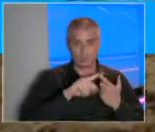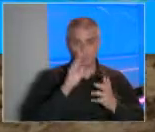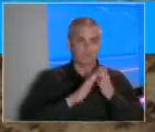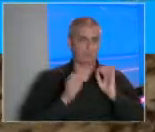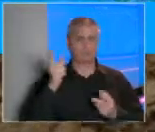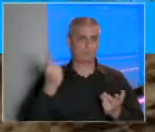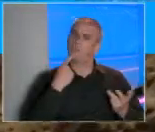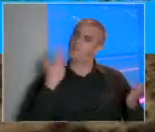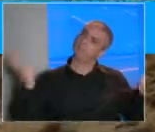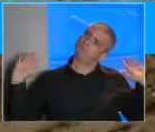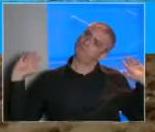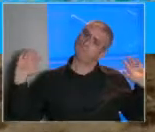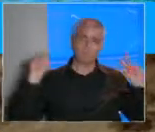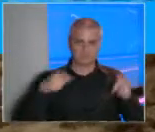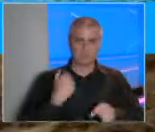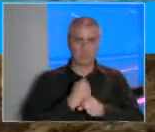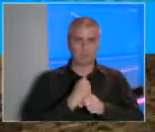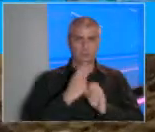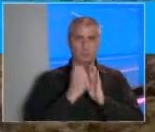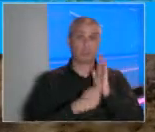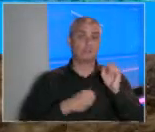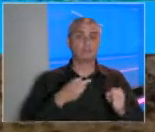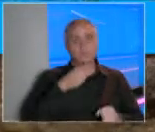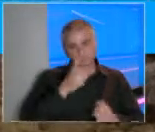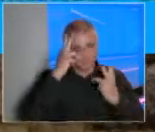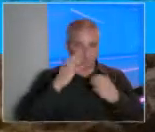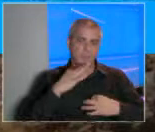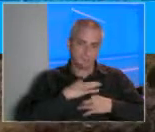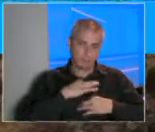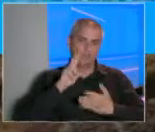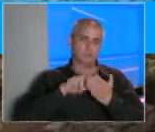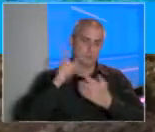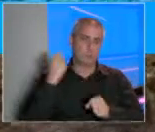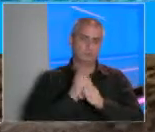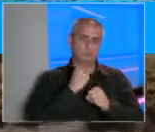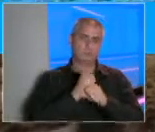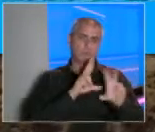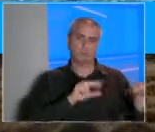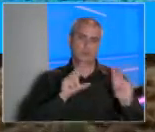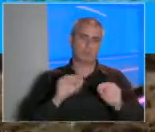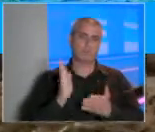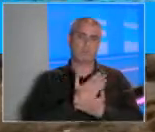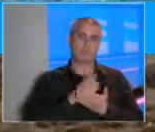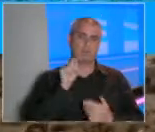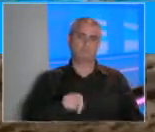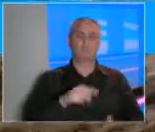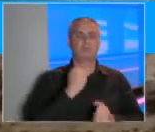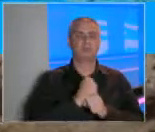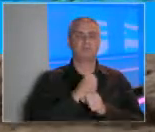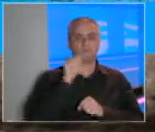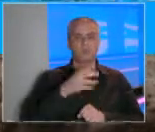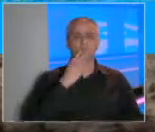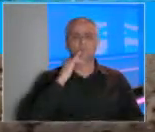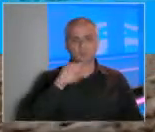המשפט המחוזי אמר, חבר'ה, צריך להפעיל פה את תקנת השוק, וזו הציפייה שלנו שבגץ יתכנס, כן. יקבל הכרעה, ויחיל פה